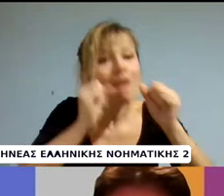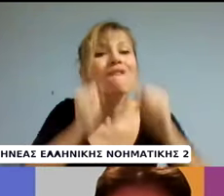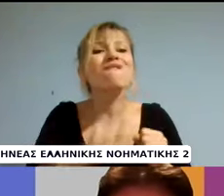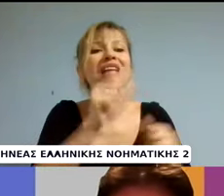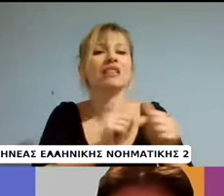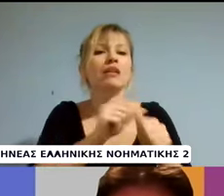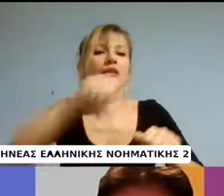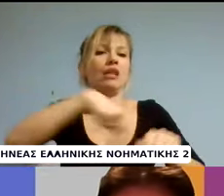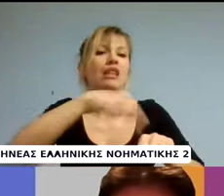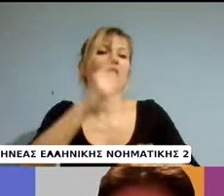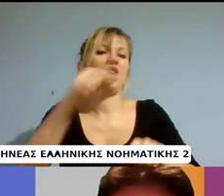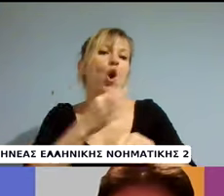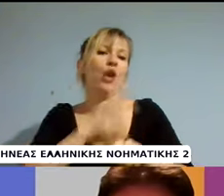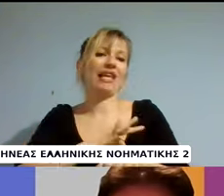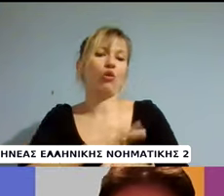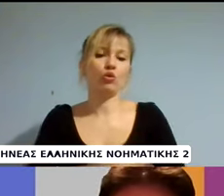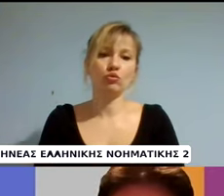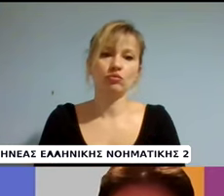Αυτό.